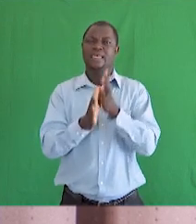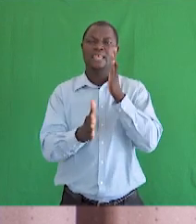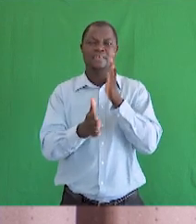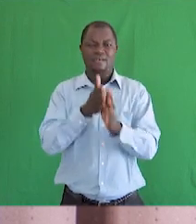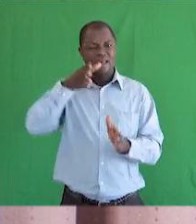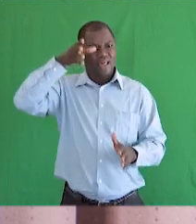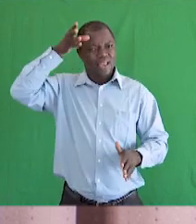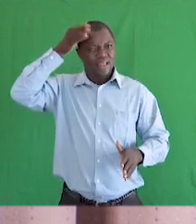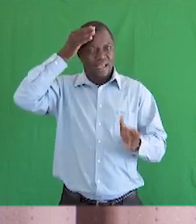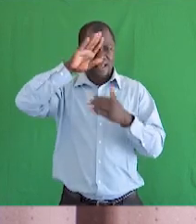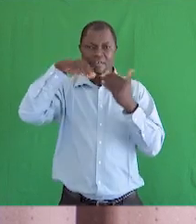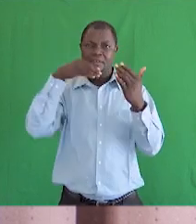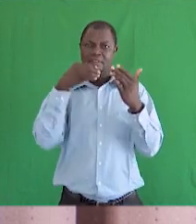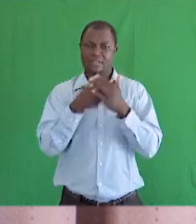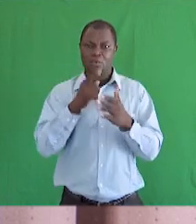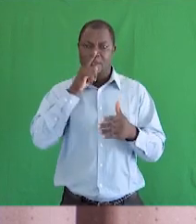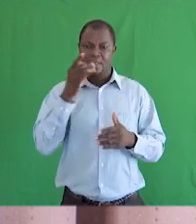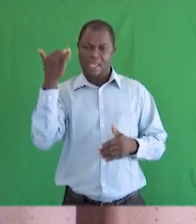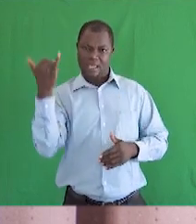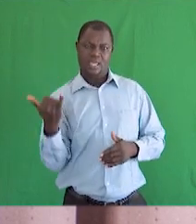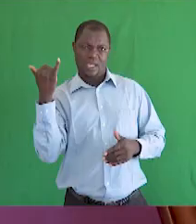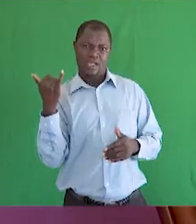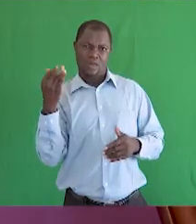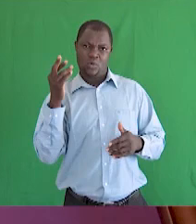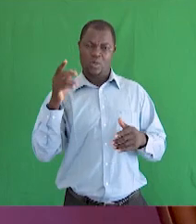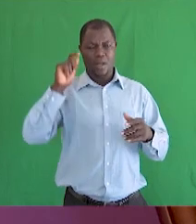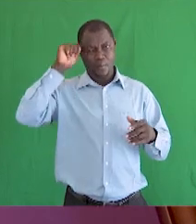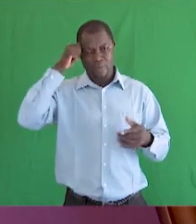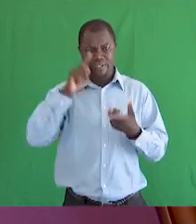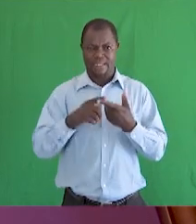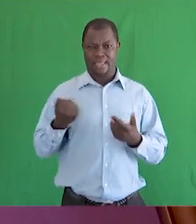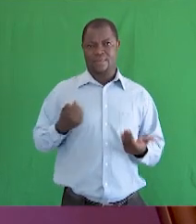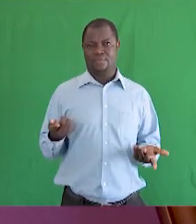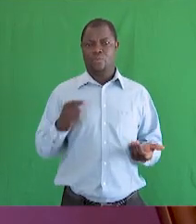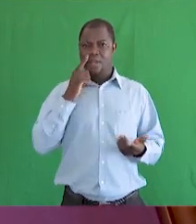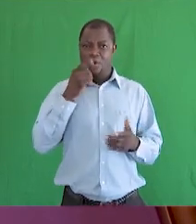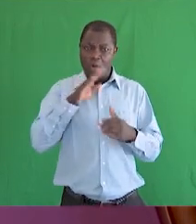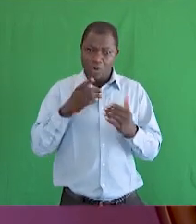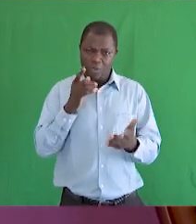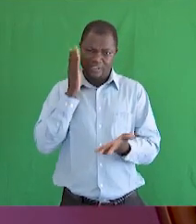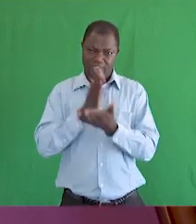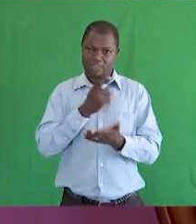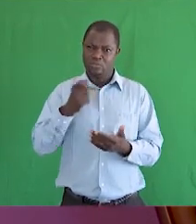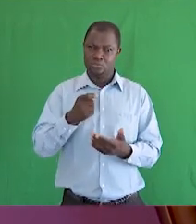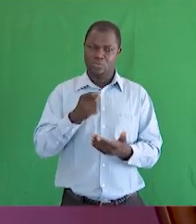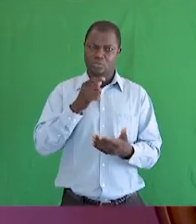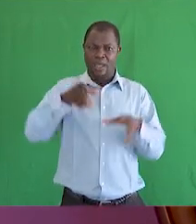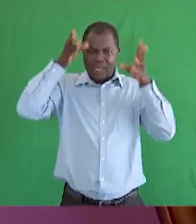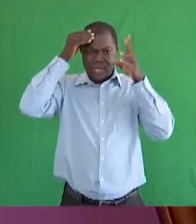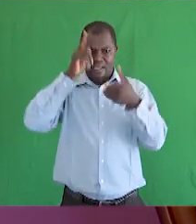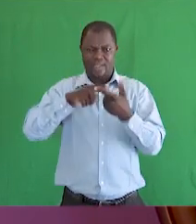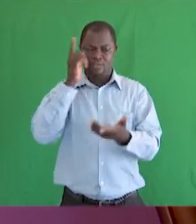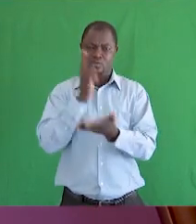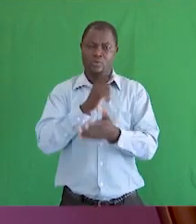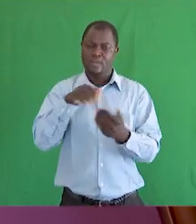zvinhu vachiri vakomana vachiri vasikana ende pavakazopinda manje pavakazozvidzidza ndozvakuita kuti kuve